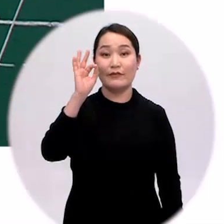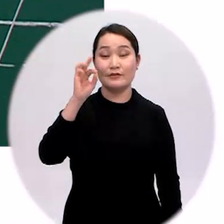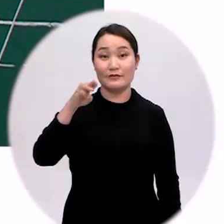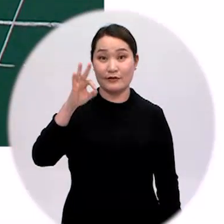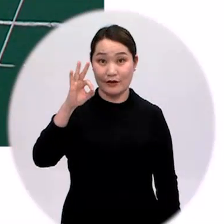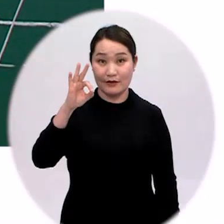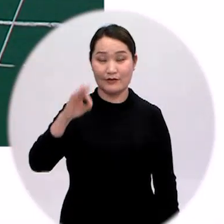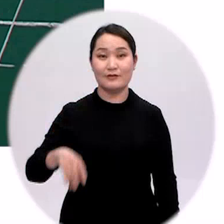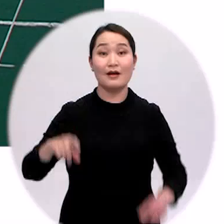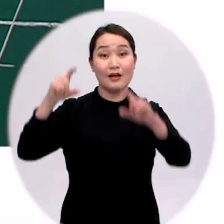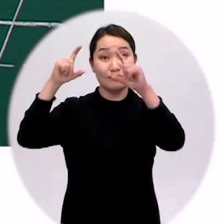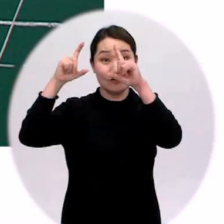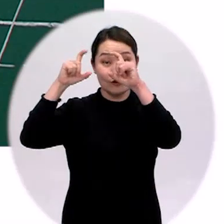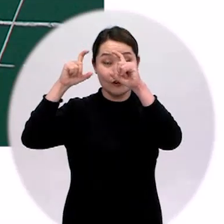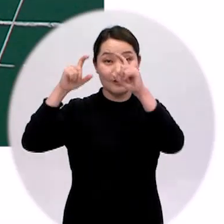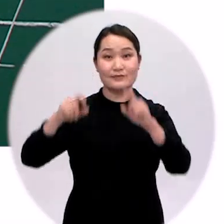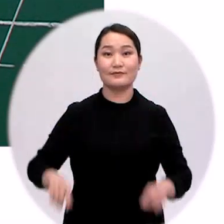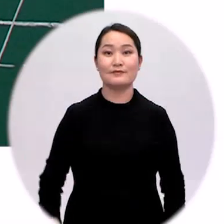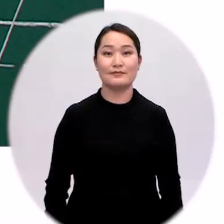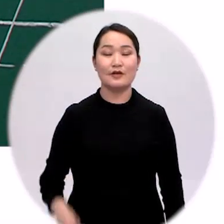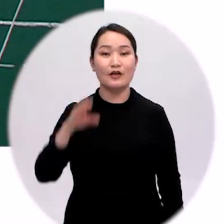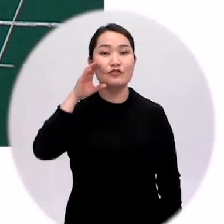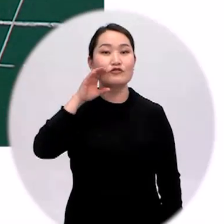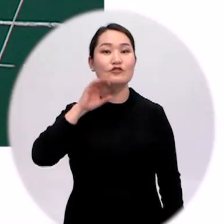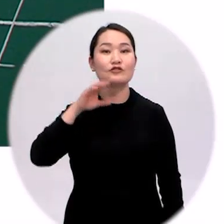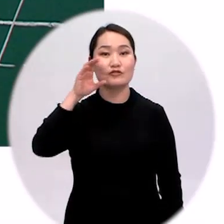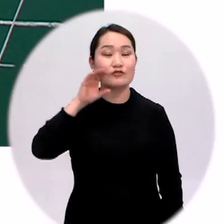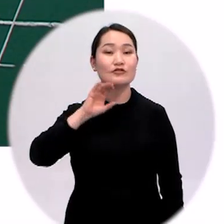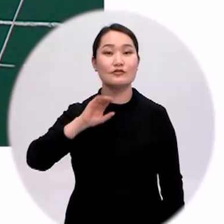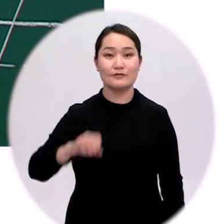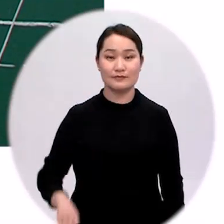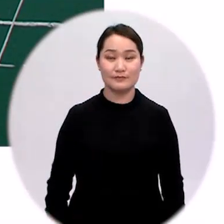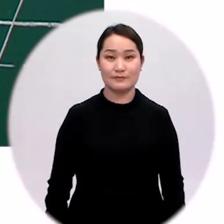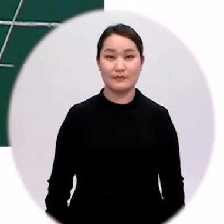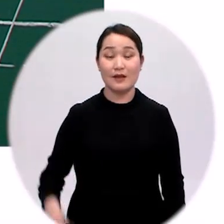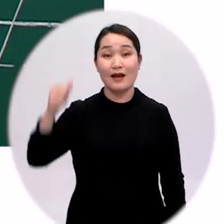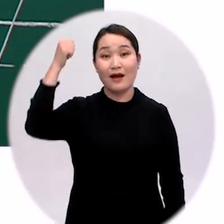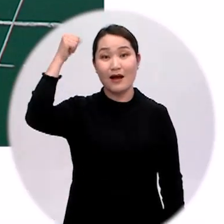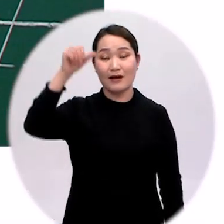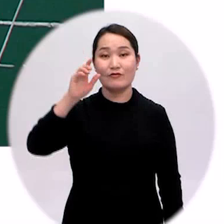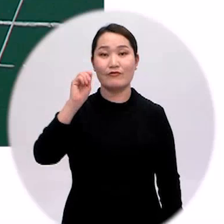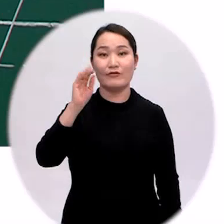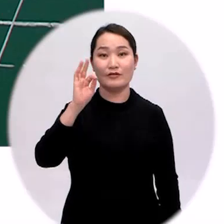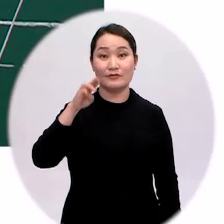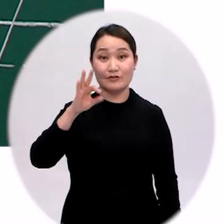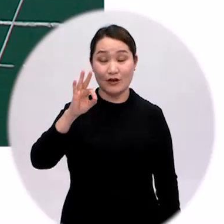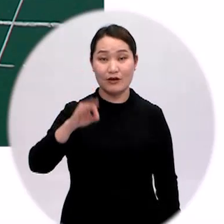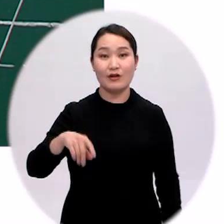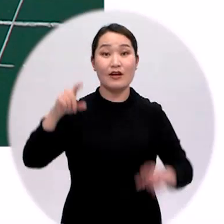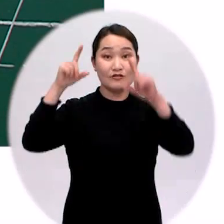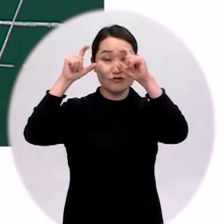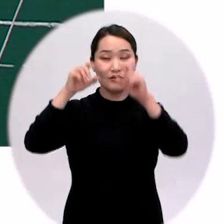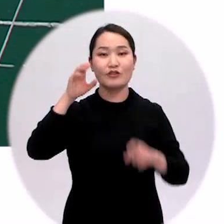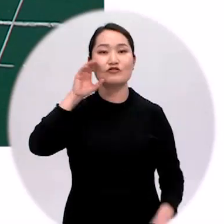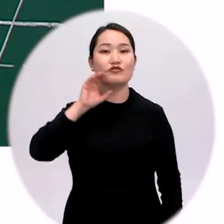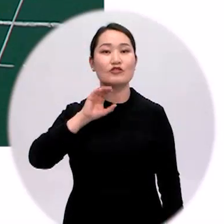фото, зураг, сонирхдаг. Ах, фото, зураг, сонирхдаг гэсэн